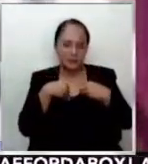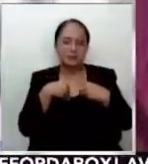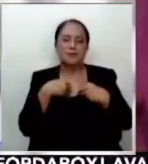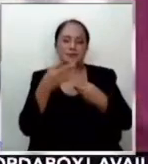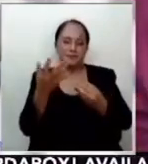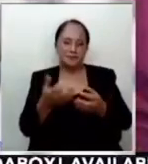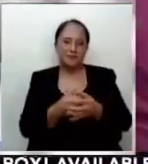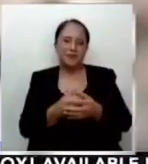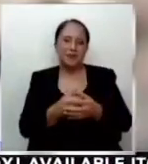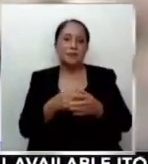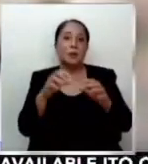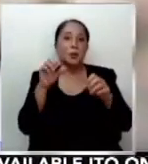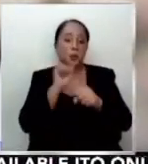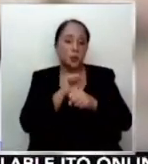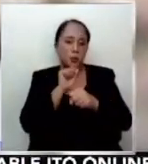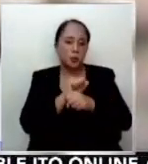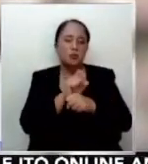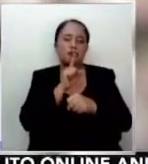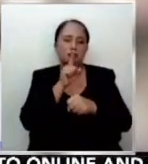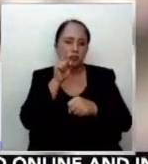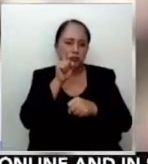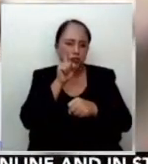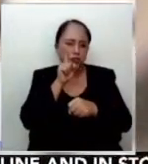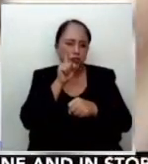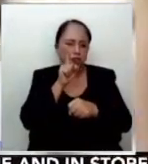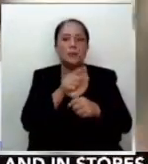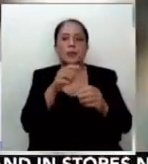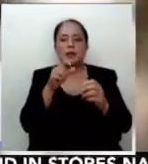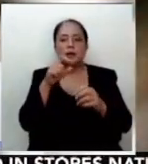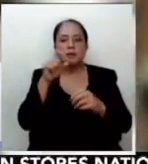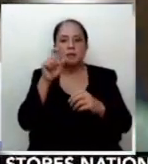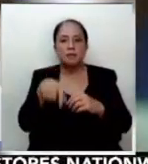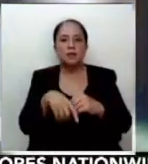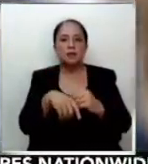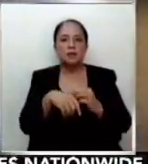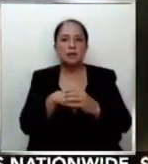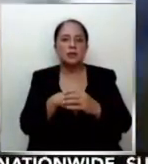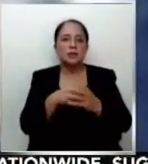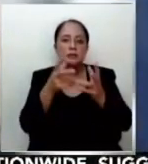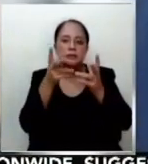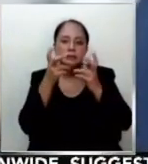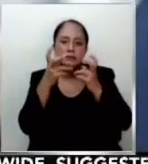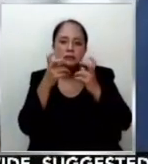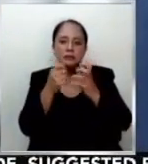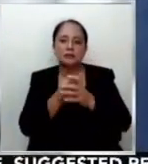Magtatrabaho raw siya ng maigi at magiging listening secretary.